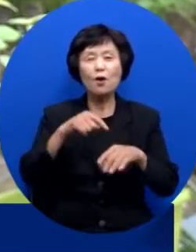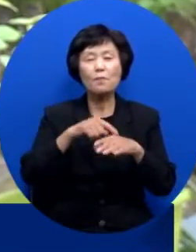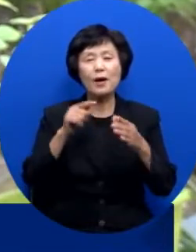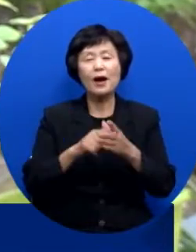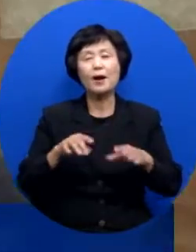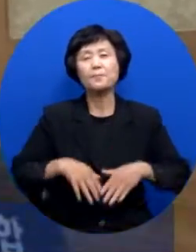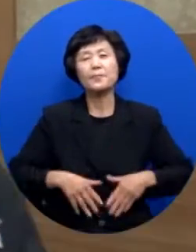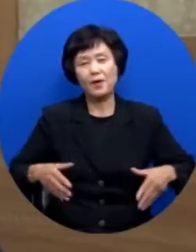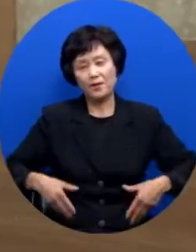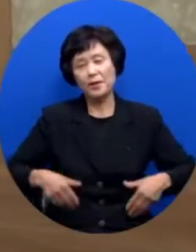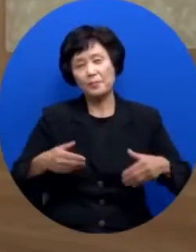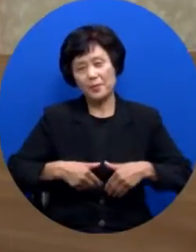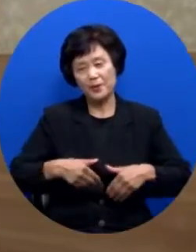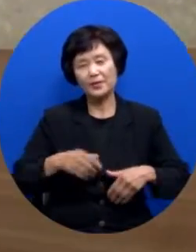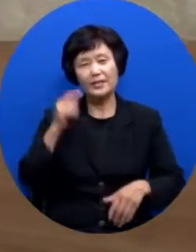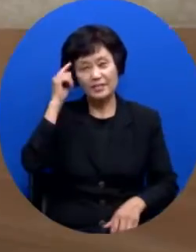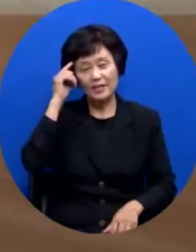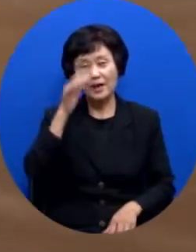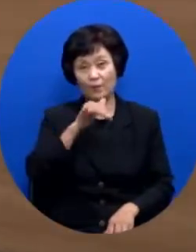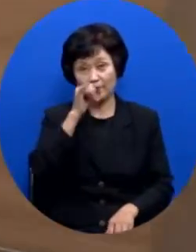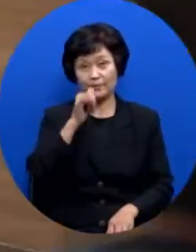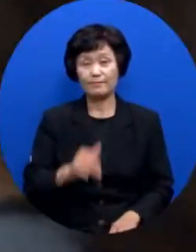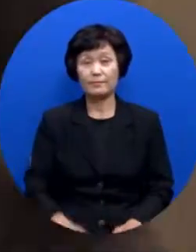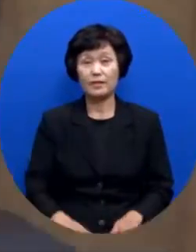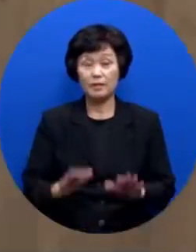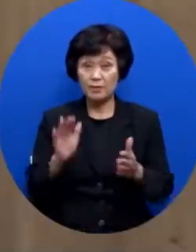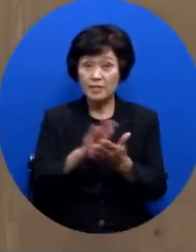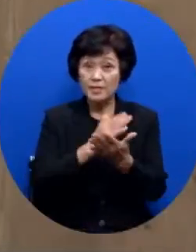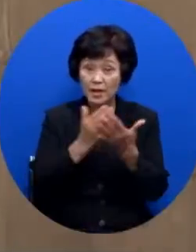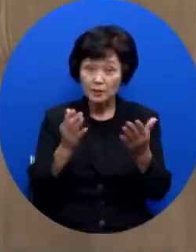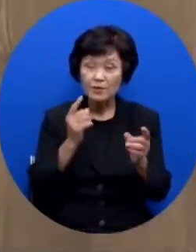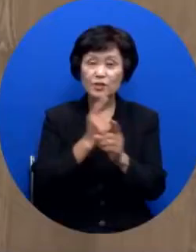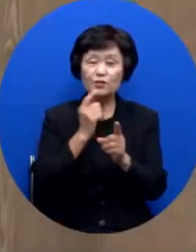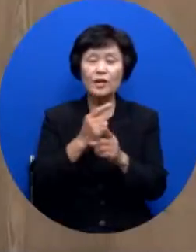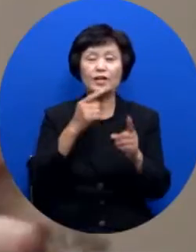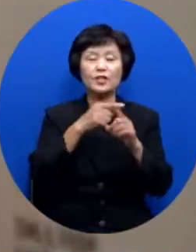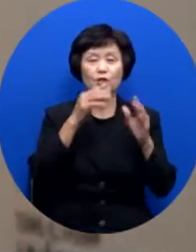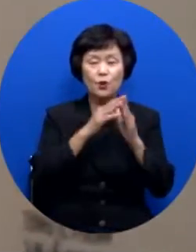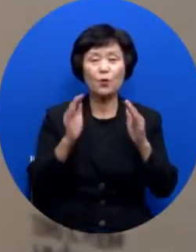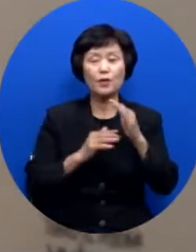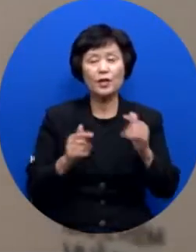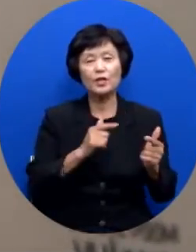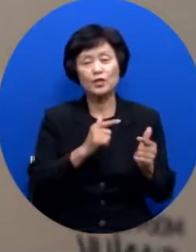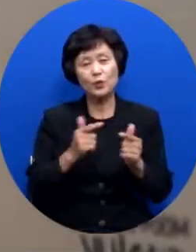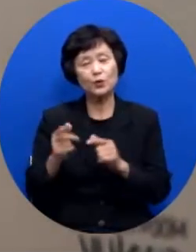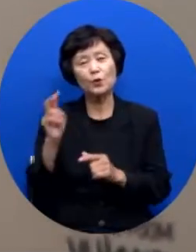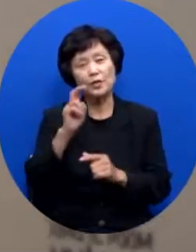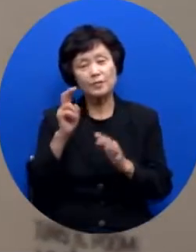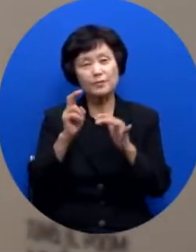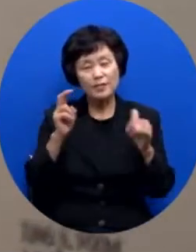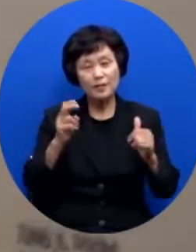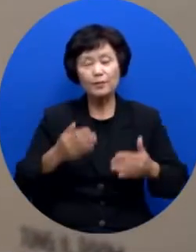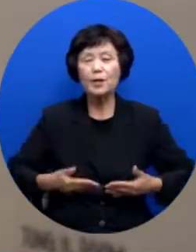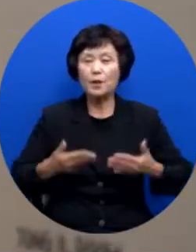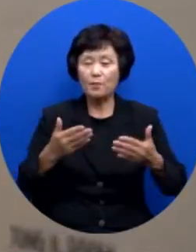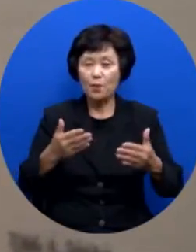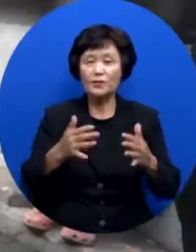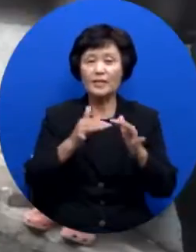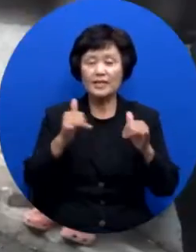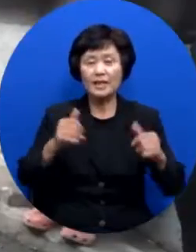생각을 갖습니다. 이번 나눔에는 치유하는 교회 목회자와 성도 20여 명이 봉사자로